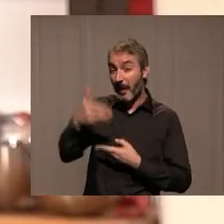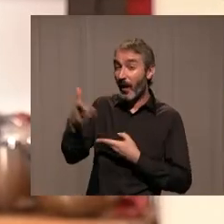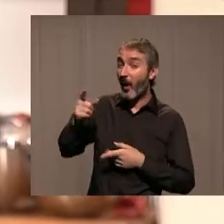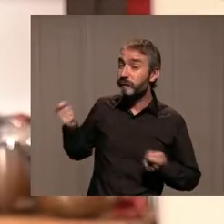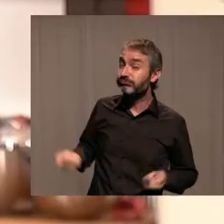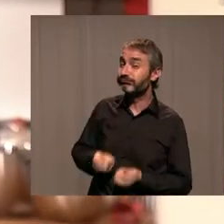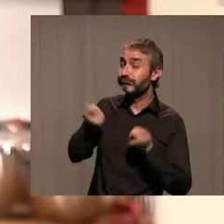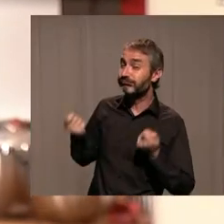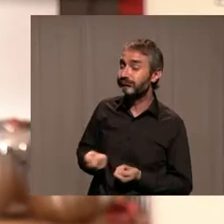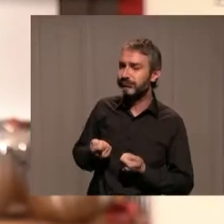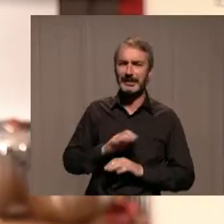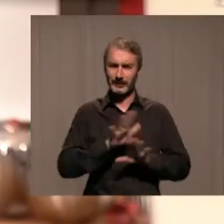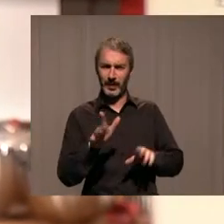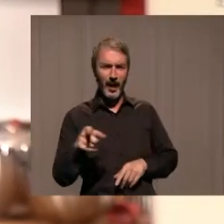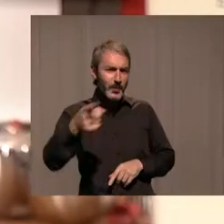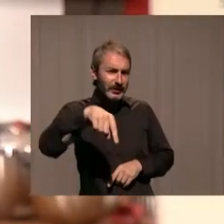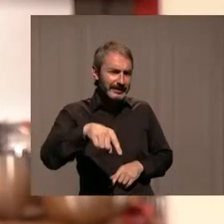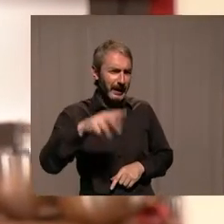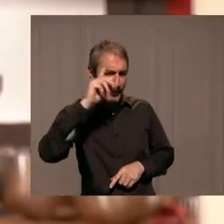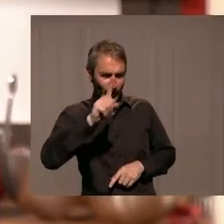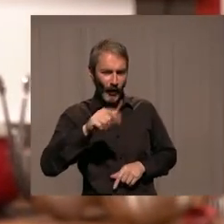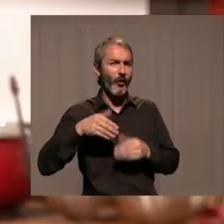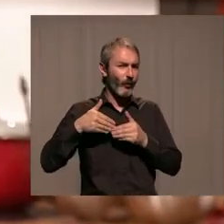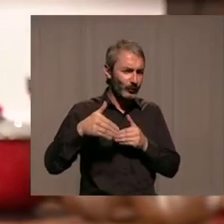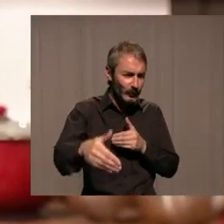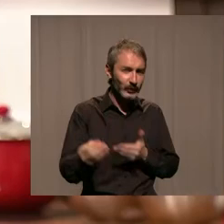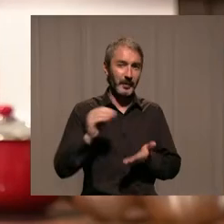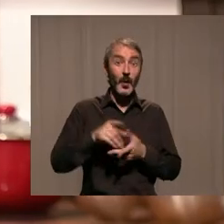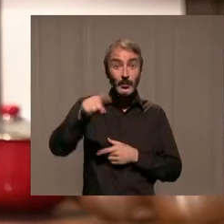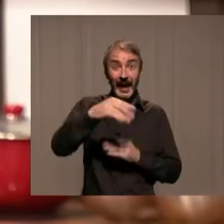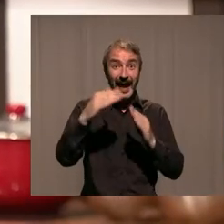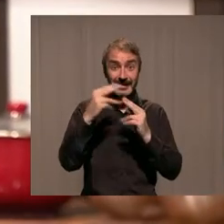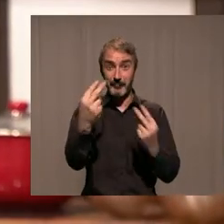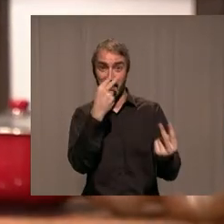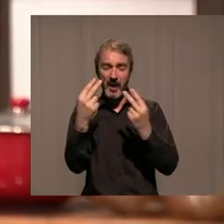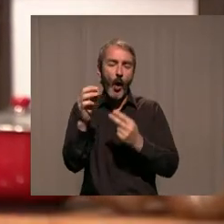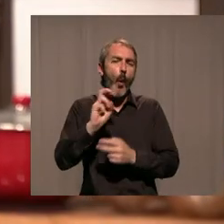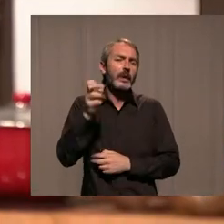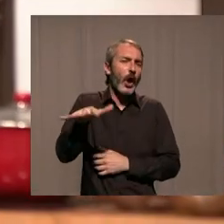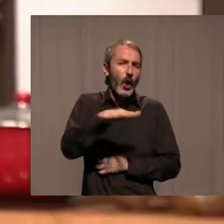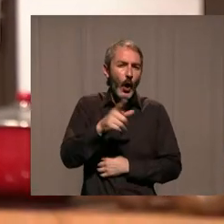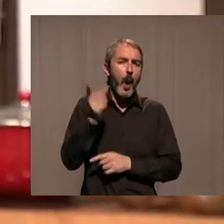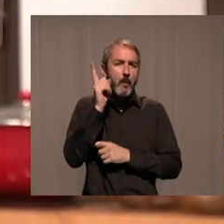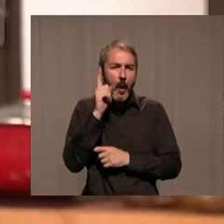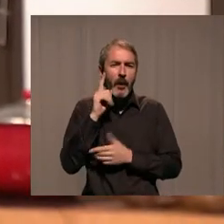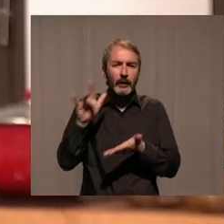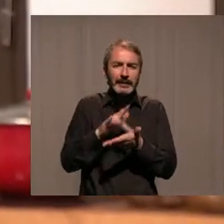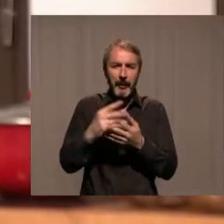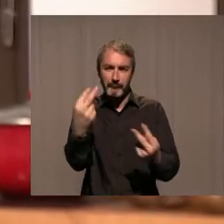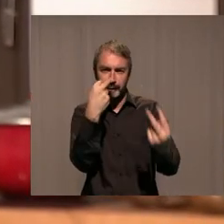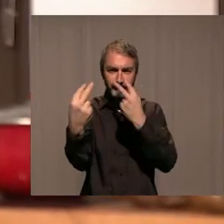uns va sortir. Sí. Bé, no patiu, que vosaltres també la tindreu. Sé que ens esteu veient des de casa o des d'on sigui, a través del mòbil, de la tauleta, el que